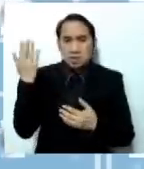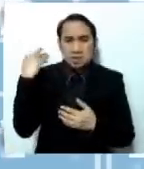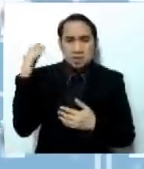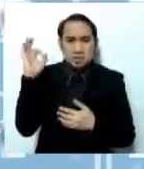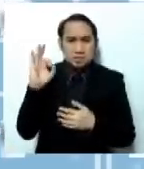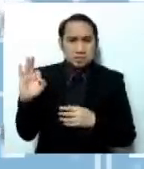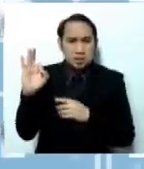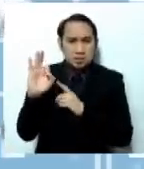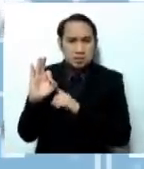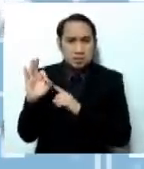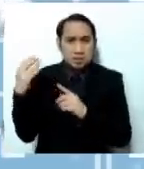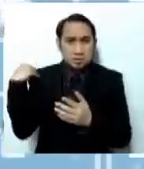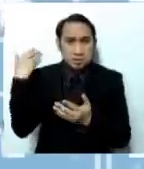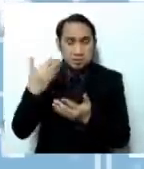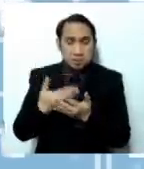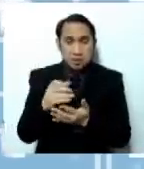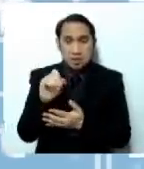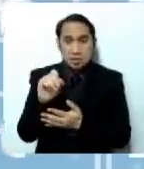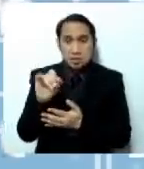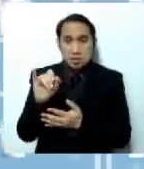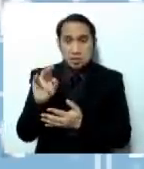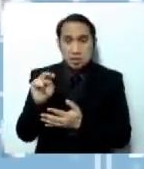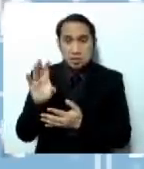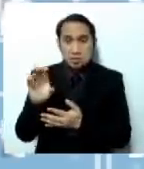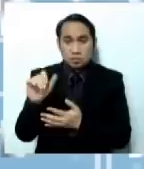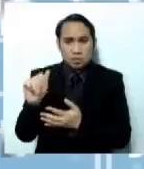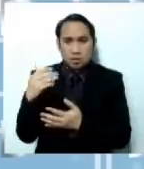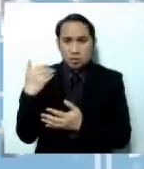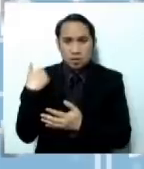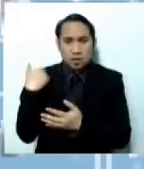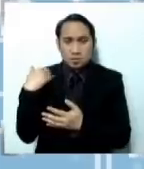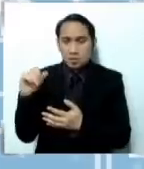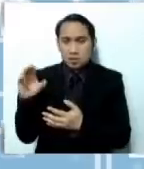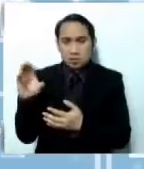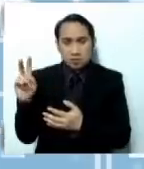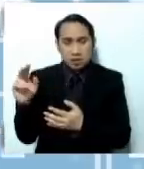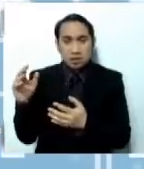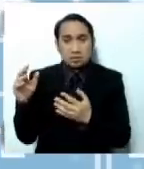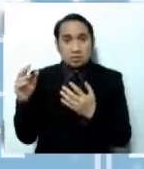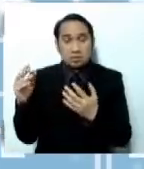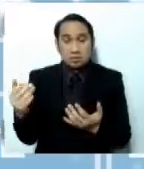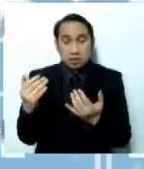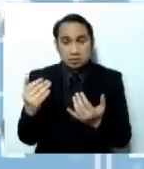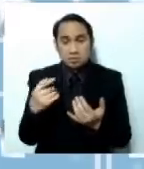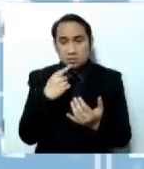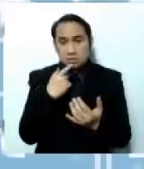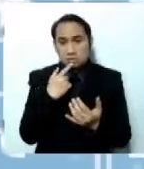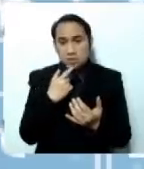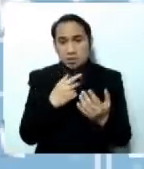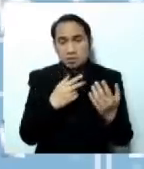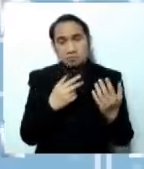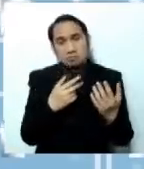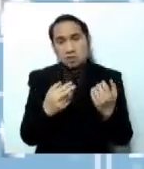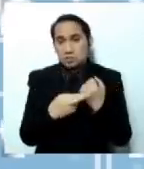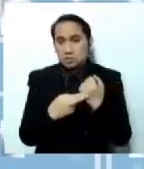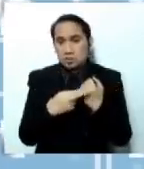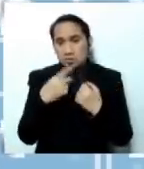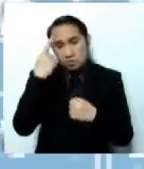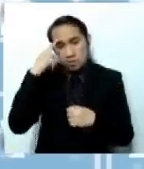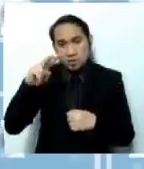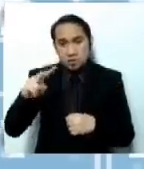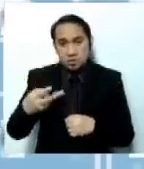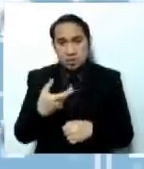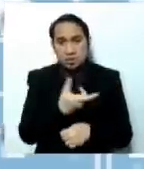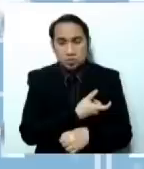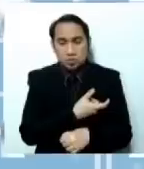million doses ng Sinovac vaccine. Paliwanag ng DOH, inilalaan nila ito pang second dose. Sabi pa ni Isko, wala pa rin natatanggap